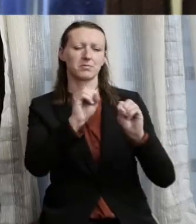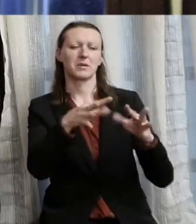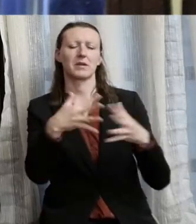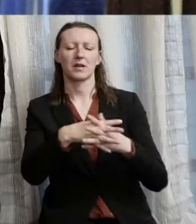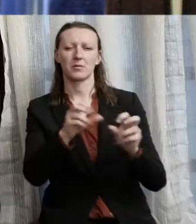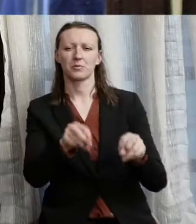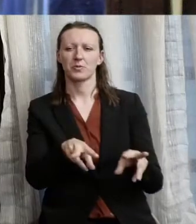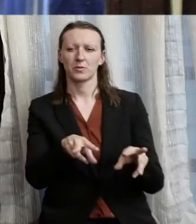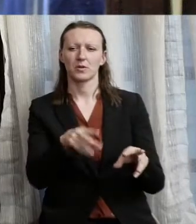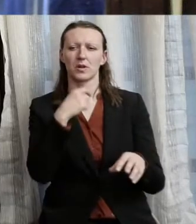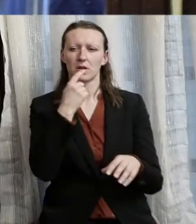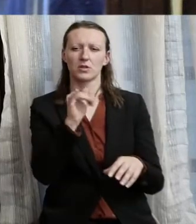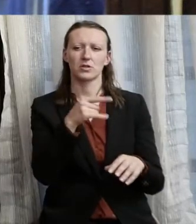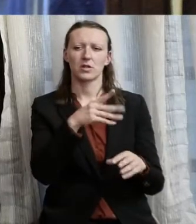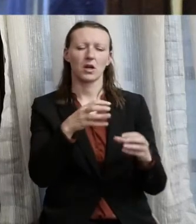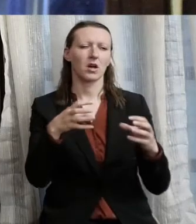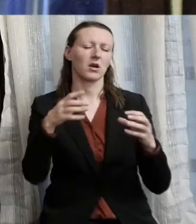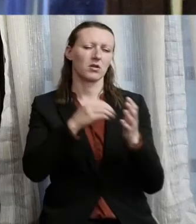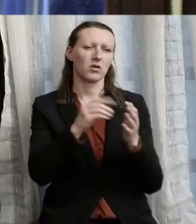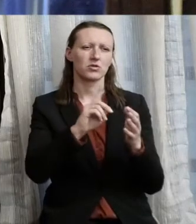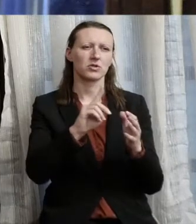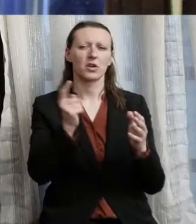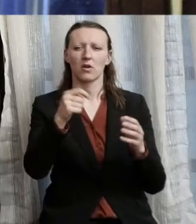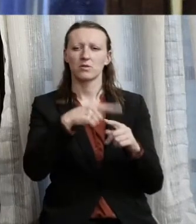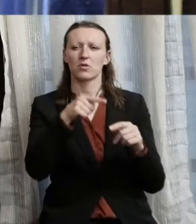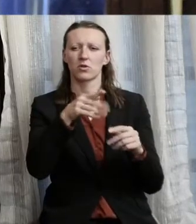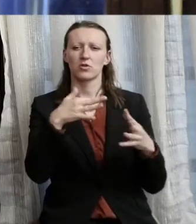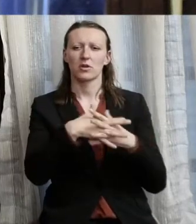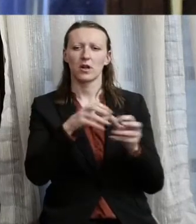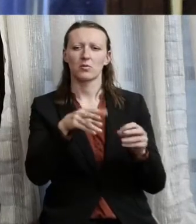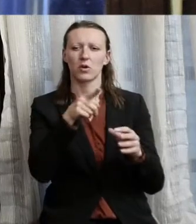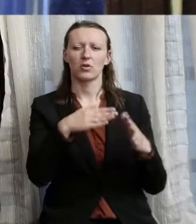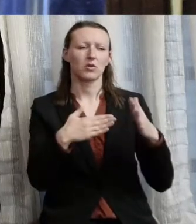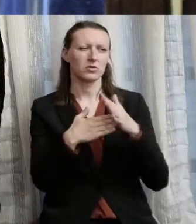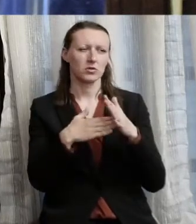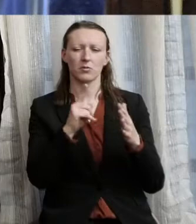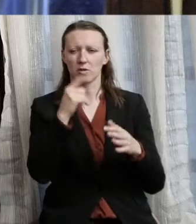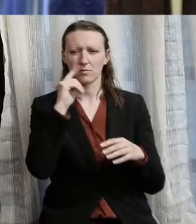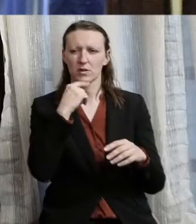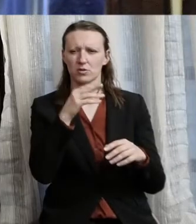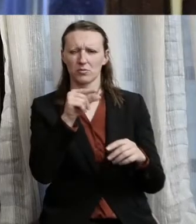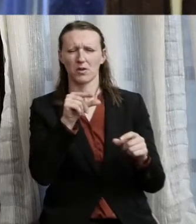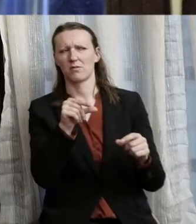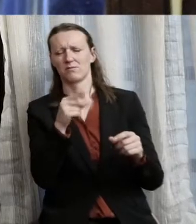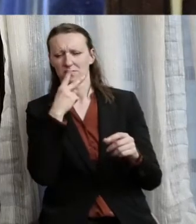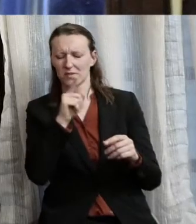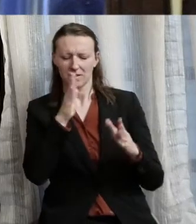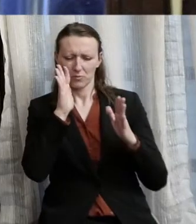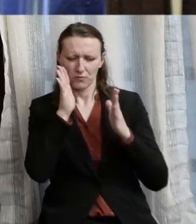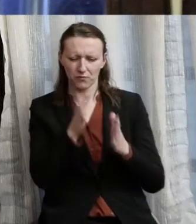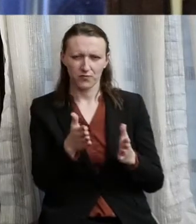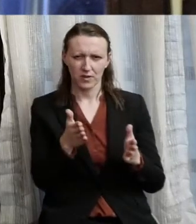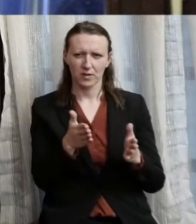na grad Pula i rekao da se dogradnja još ne događa zbog toga što grad Pula to stopira. Moram priznati da mi je to pomalo onako